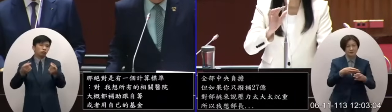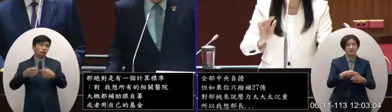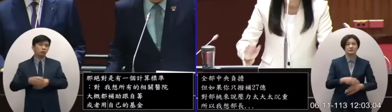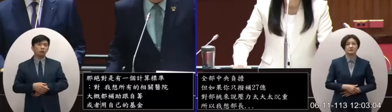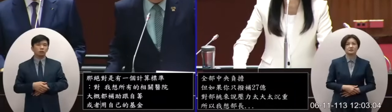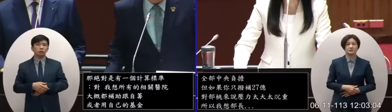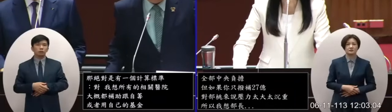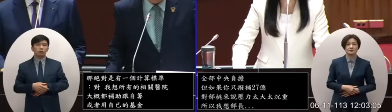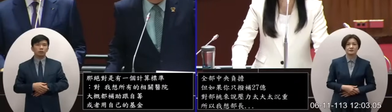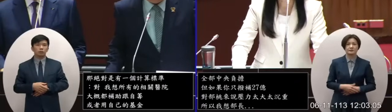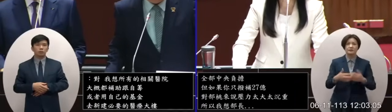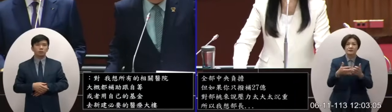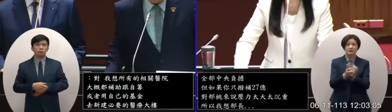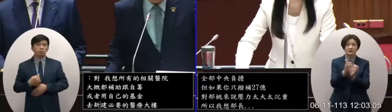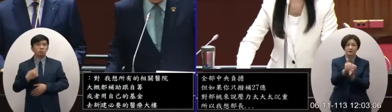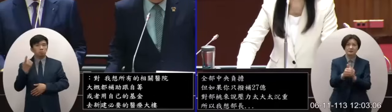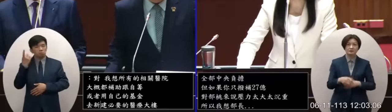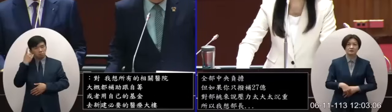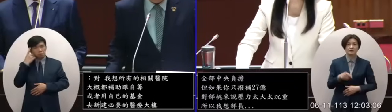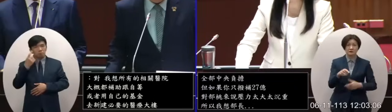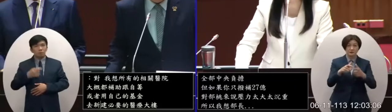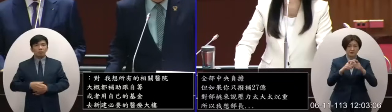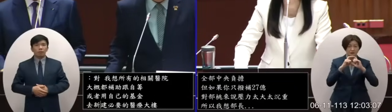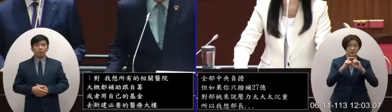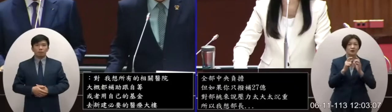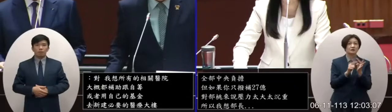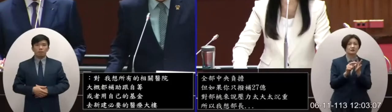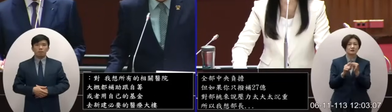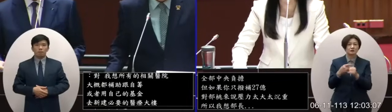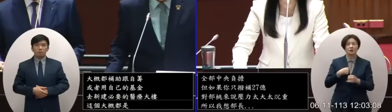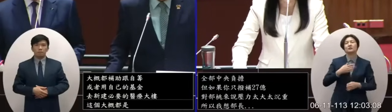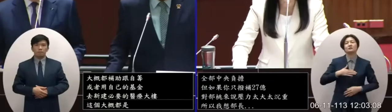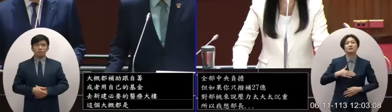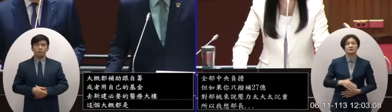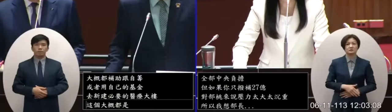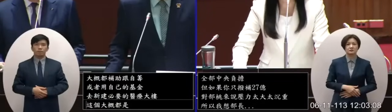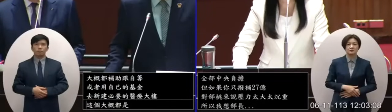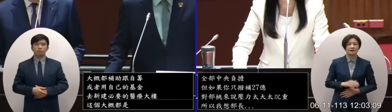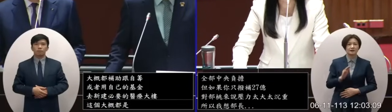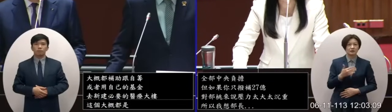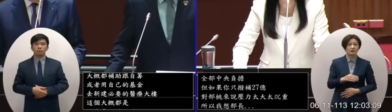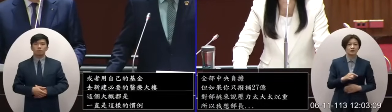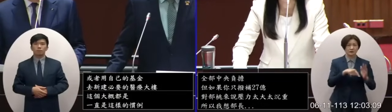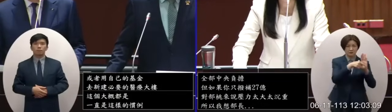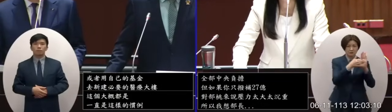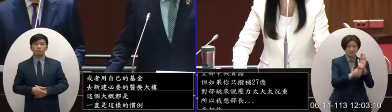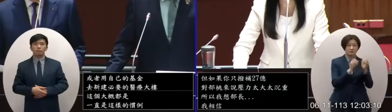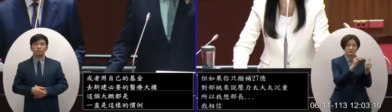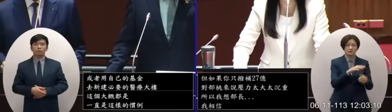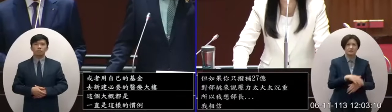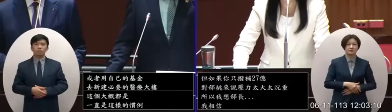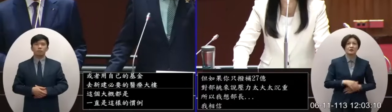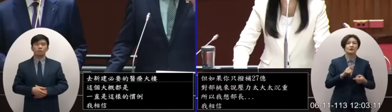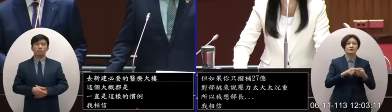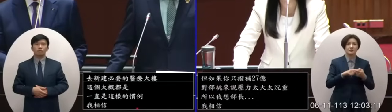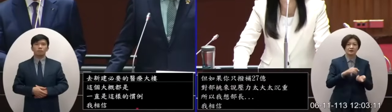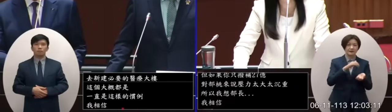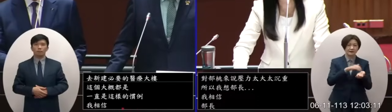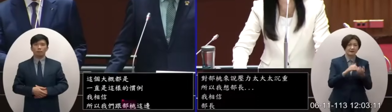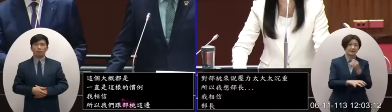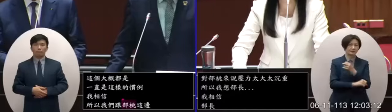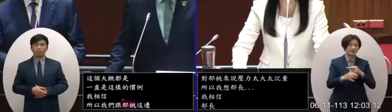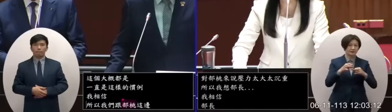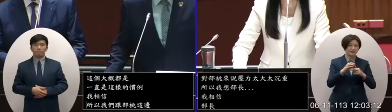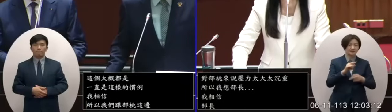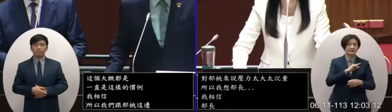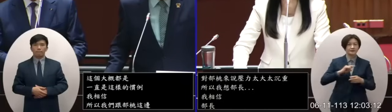边来 部长来看看。部长，您现在回答这些，其实本席也了解哈，但是我只是要跟院长讲说，没有错，我们有医疗作业基金，我们有